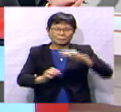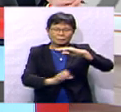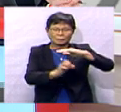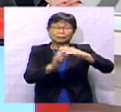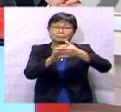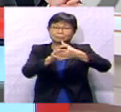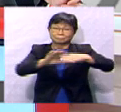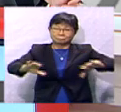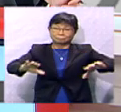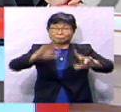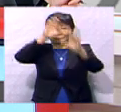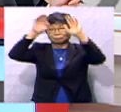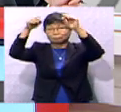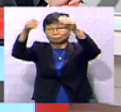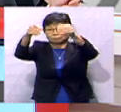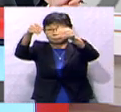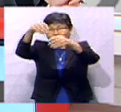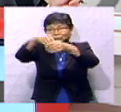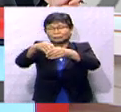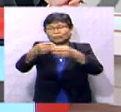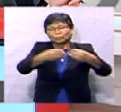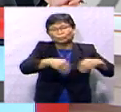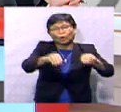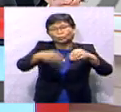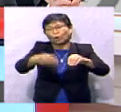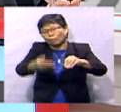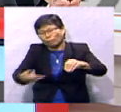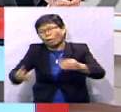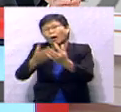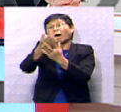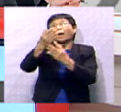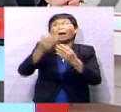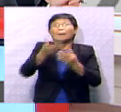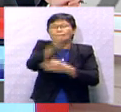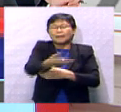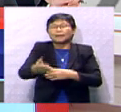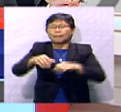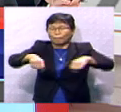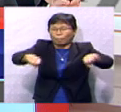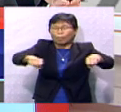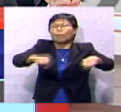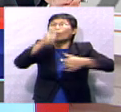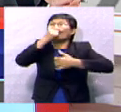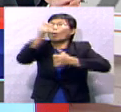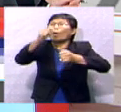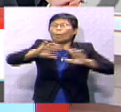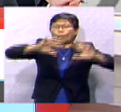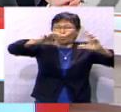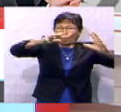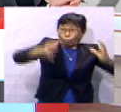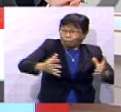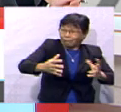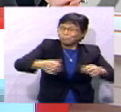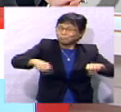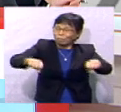Elemen keselamatan menjadi fokus utama dalam penjualan barangan dan aksesori motosikal kepada peminat dunia permotoran.